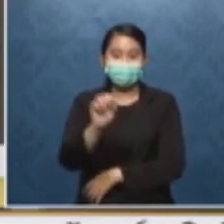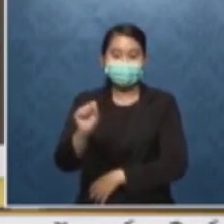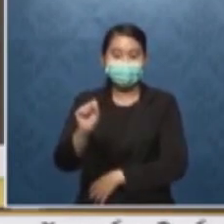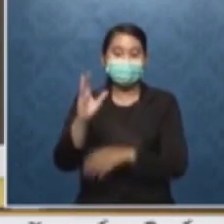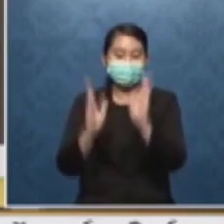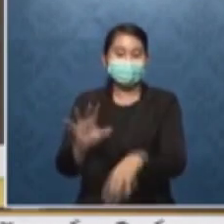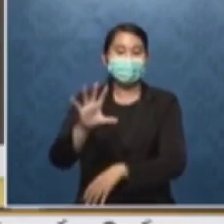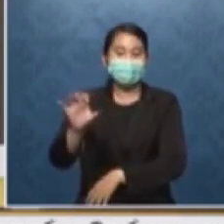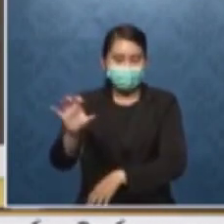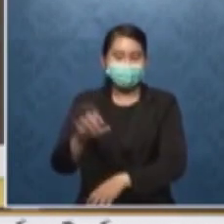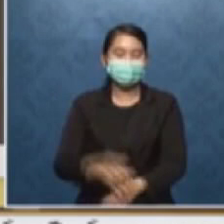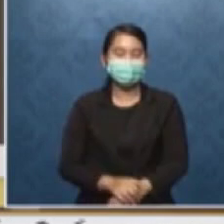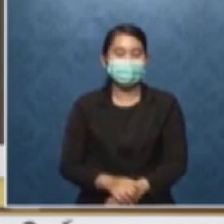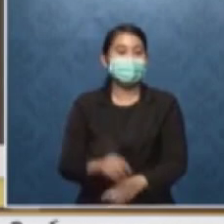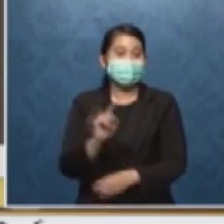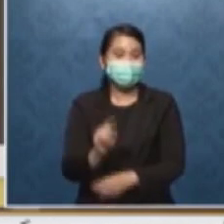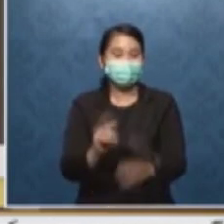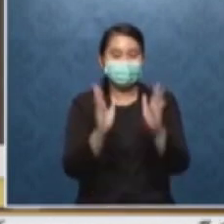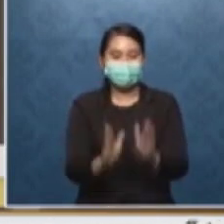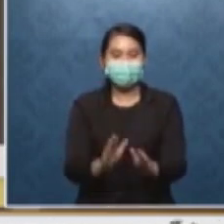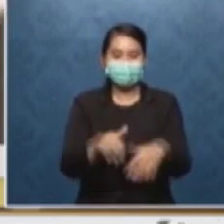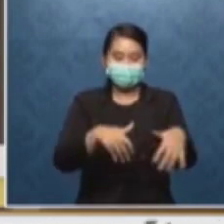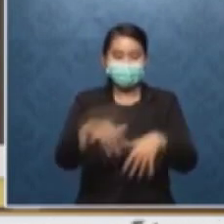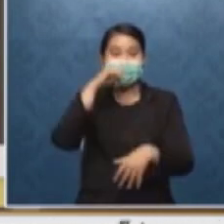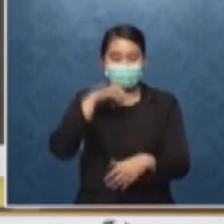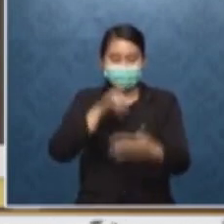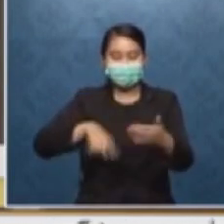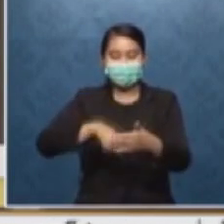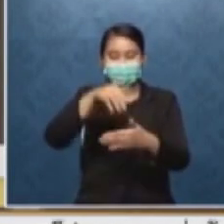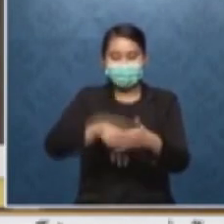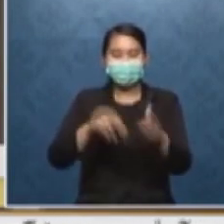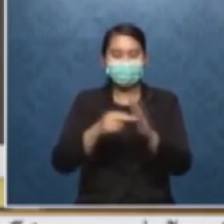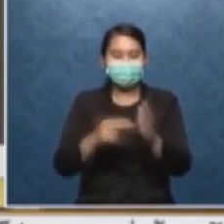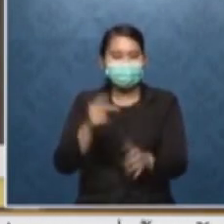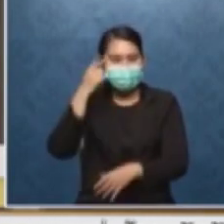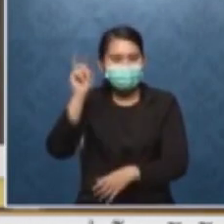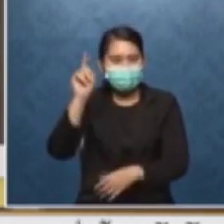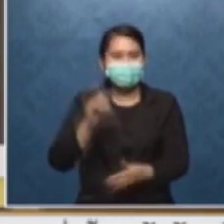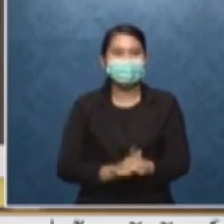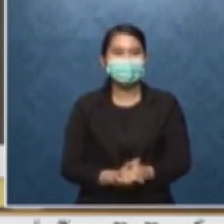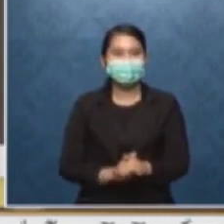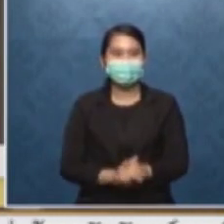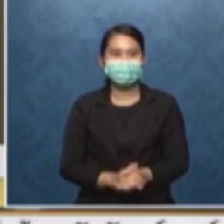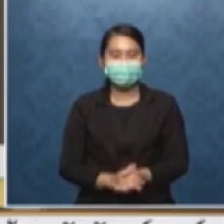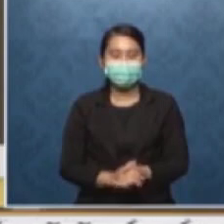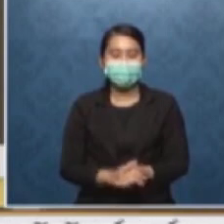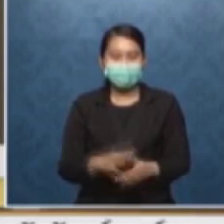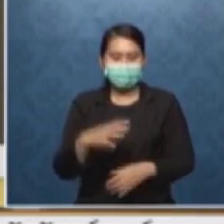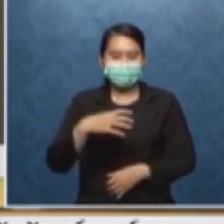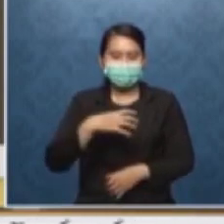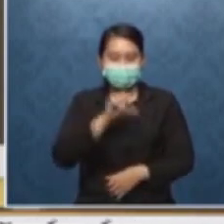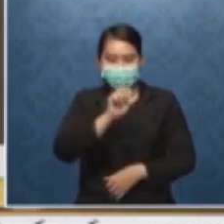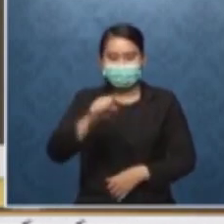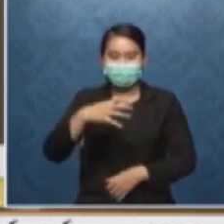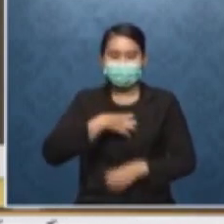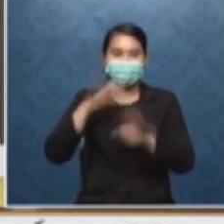จากประชาชนคน 65ล้านคนทั่วประเทศเขาเอาความรู้สึกนึกคิดจากพี่น้องประชาชนคนทั้งชาติมาอยากจะมาถ่ายทอดคน